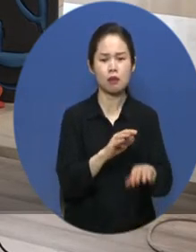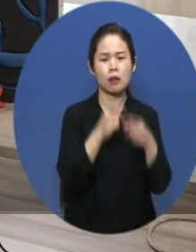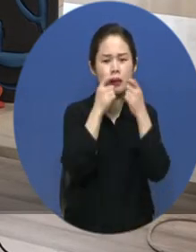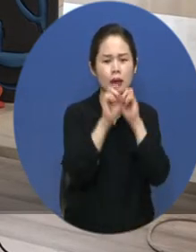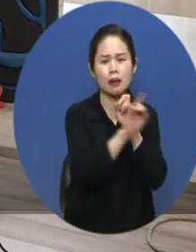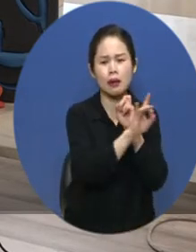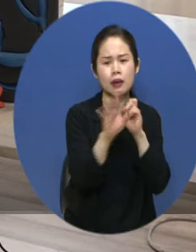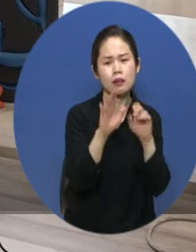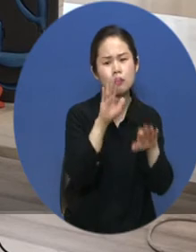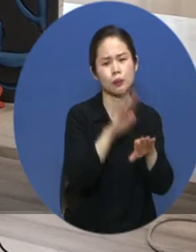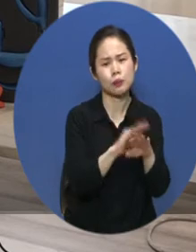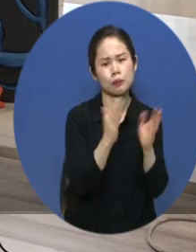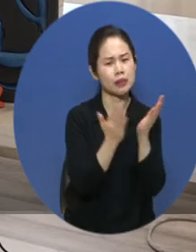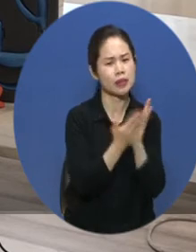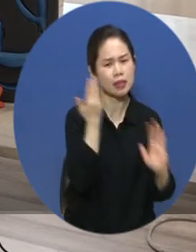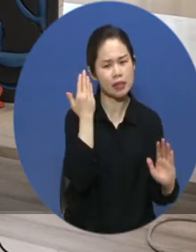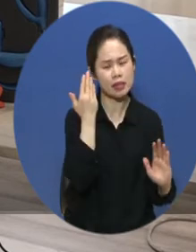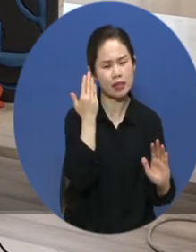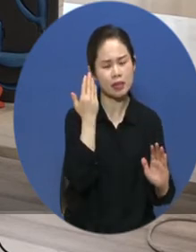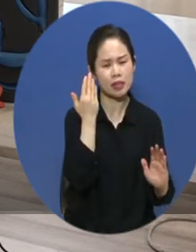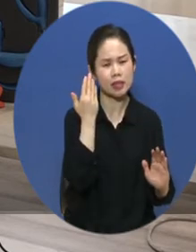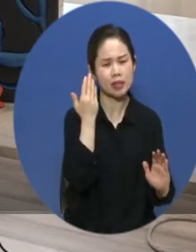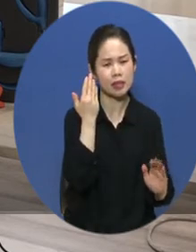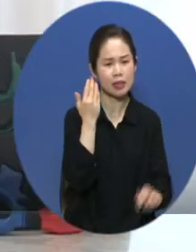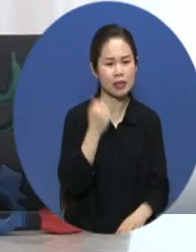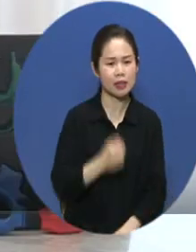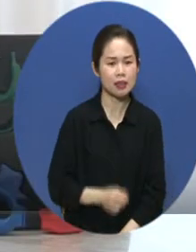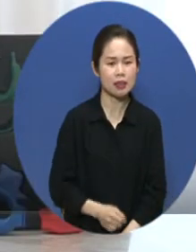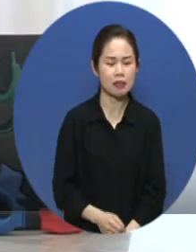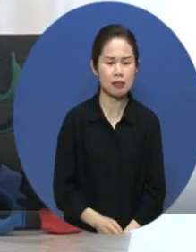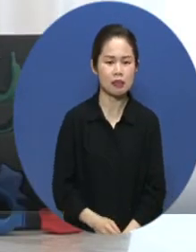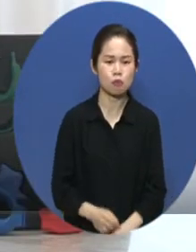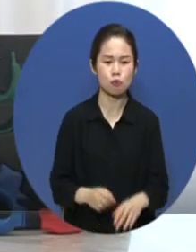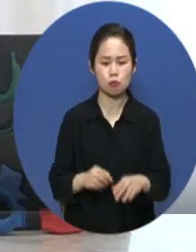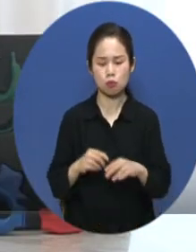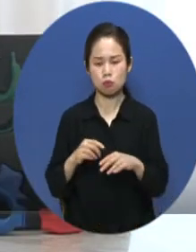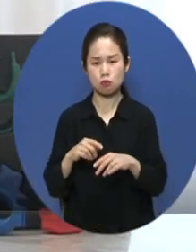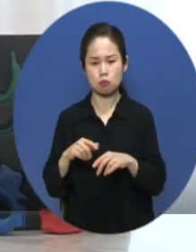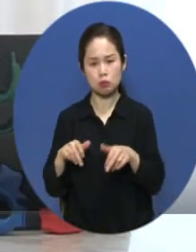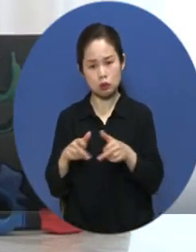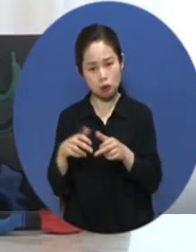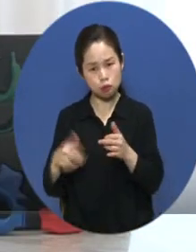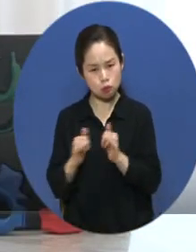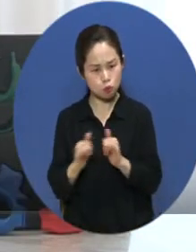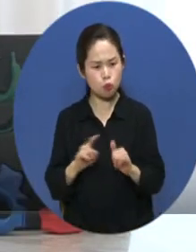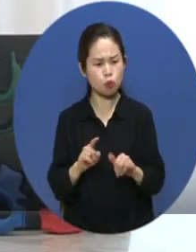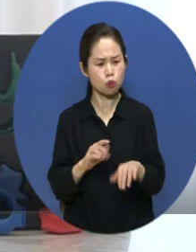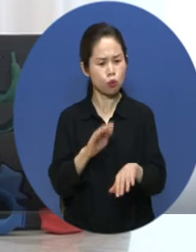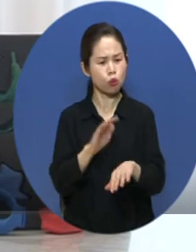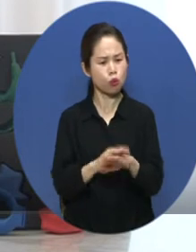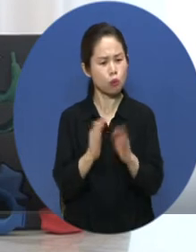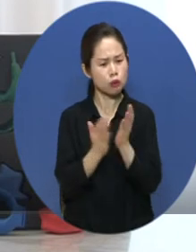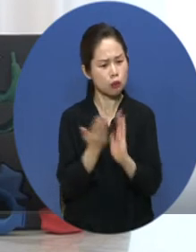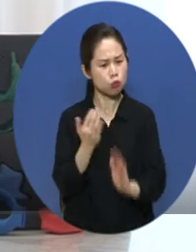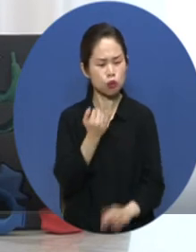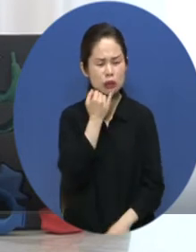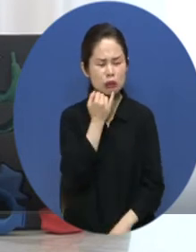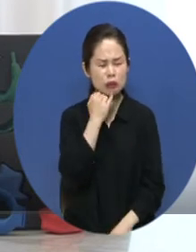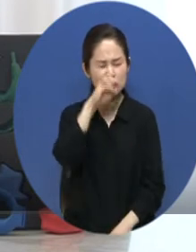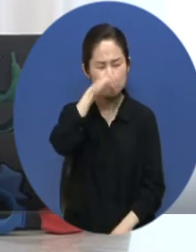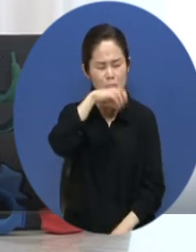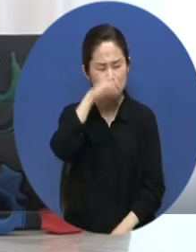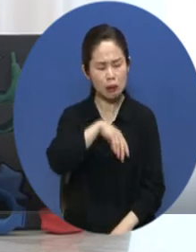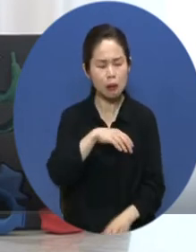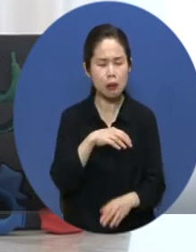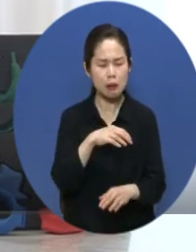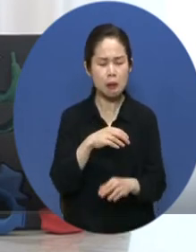이제 단점이 있었어요. 그게 일반인분들은 그게 뭐 대단한 거냐, 손에 맞지 않아도 뭐 이렇게 쓰면 되지 않느냐라고 이렇게